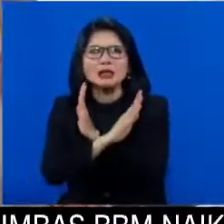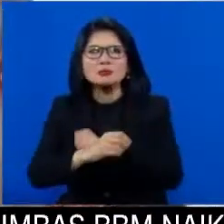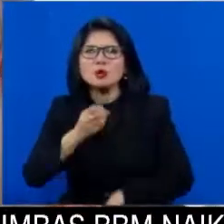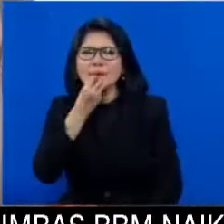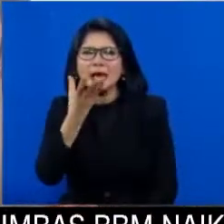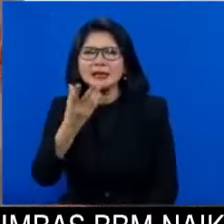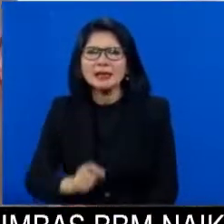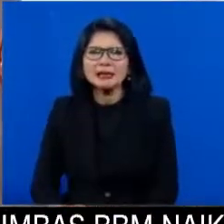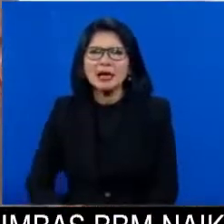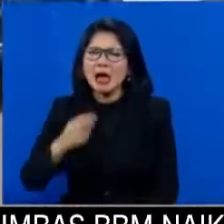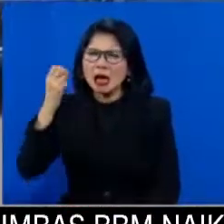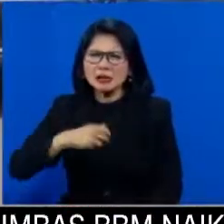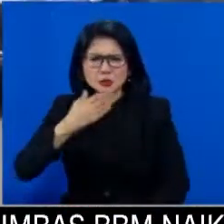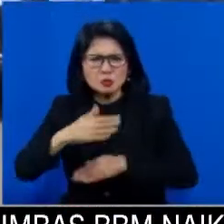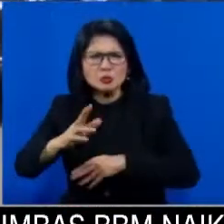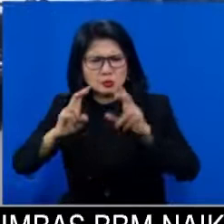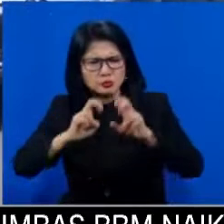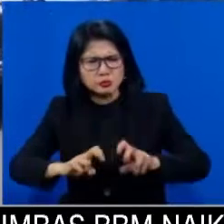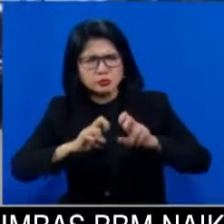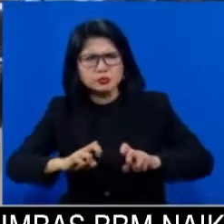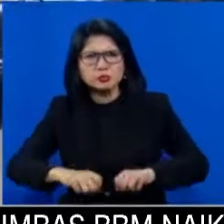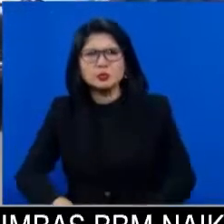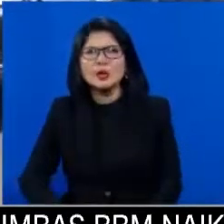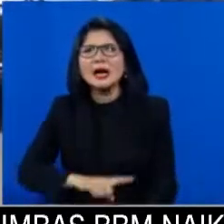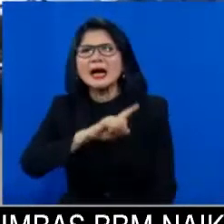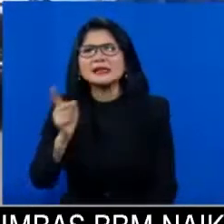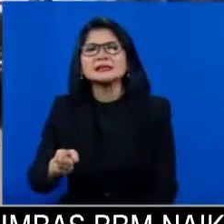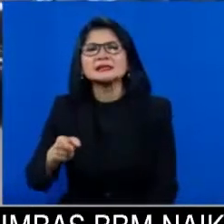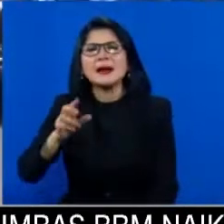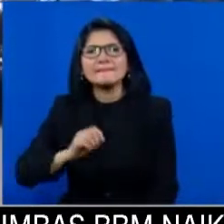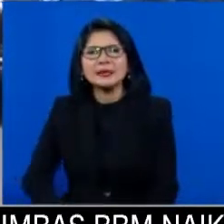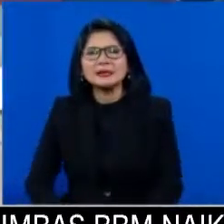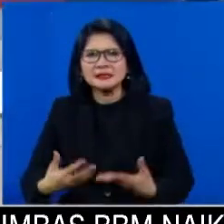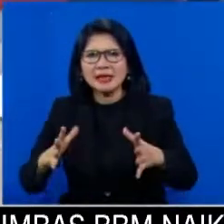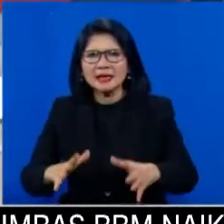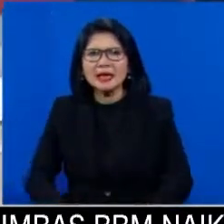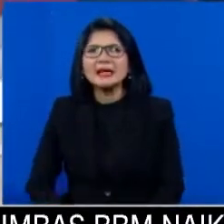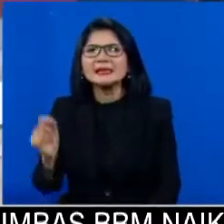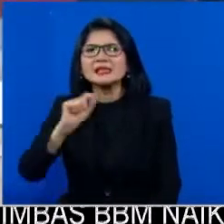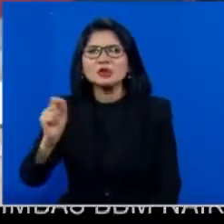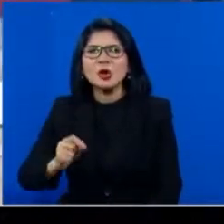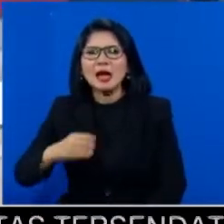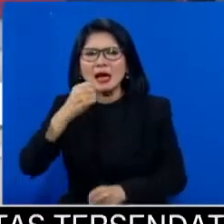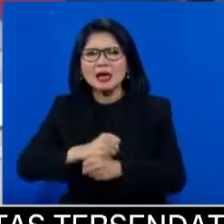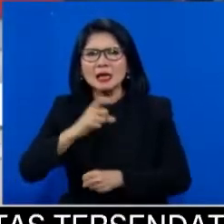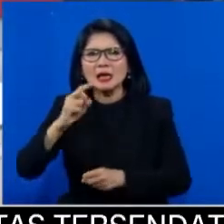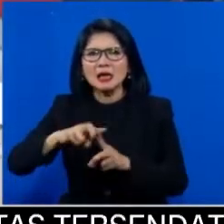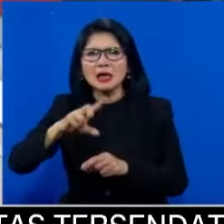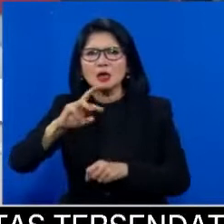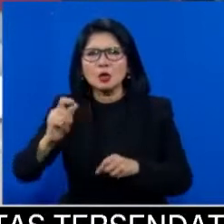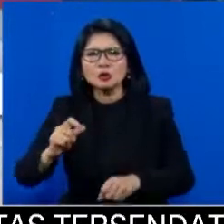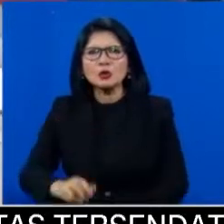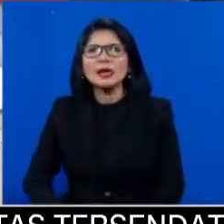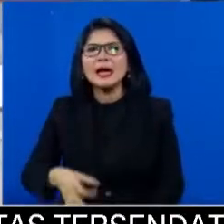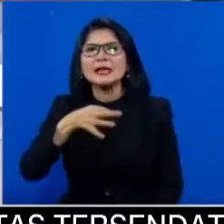mengaku akan terus mengusut tuntas kasus kekerasan hingga berujung kematian di dalam Pondok Pesantren Gontor Pusat di Kecamatan Melarak,